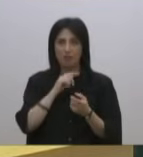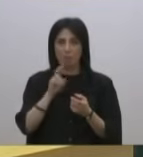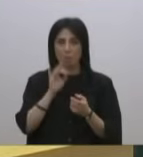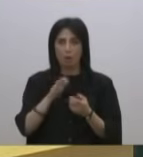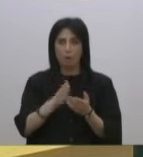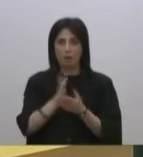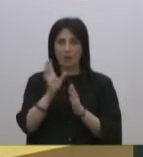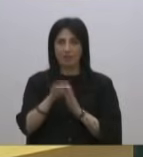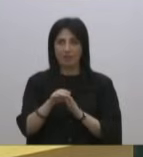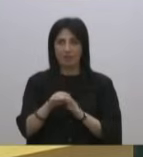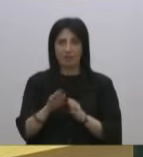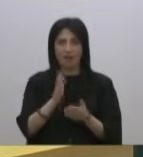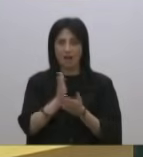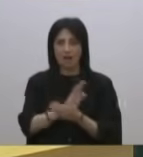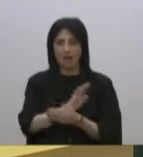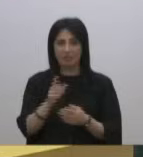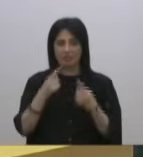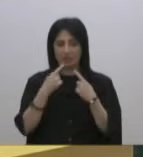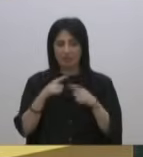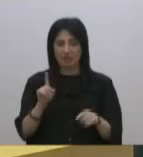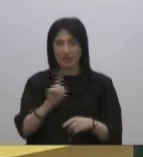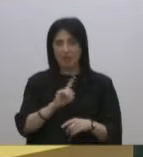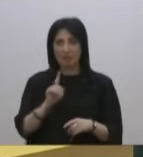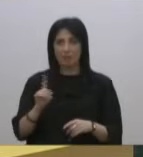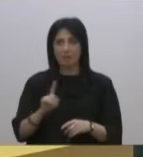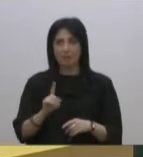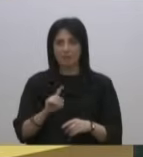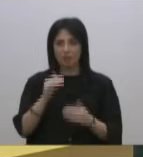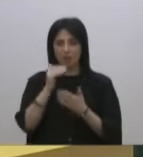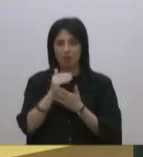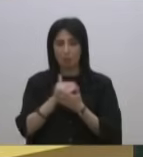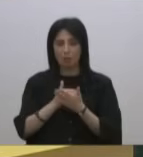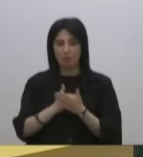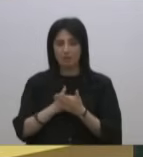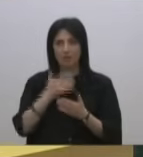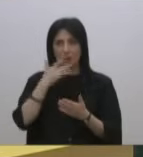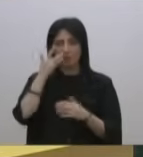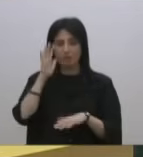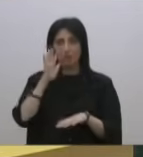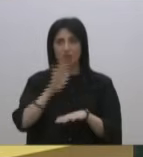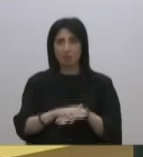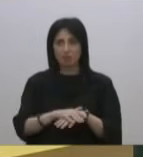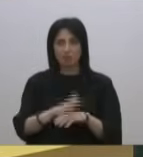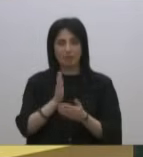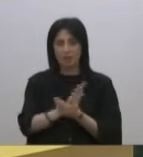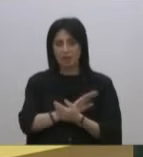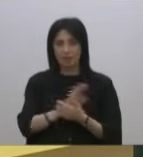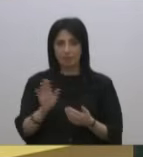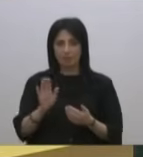ბლოკის ფარგლებში. არ არსებობს სხვა რაიმე ჩამონათვალი. ამერიკის შეერთებულ შტატებს არ